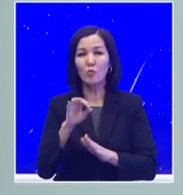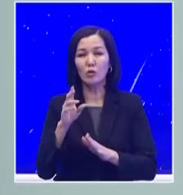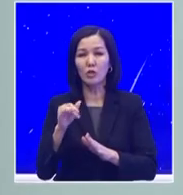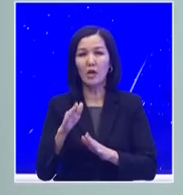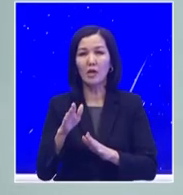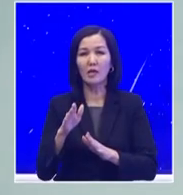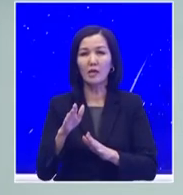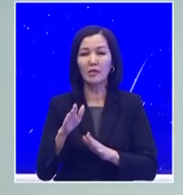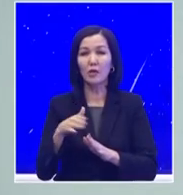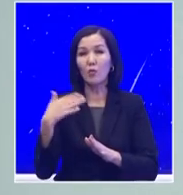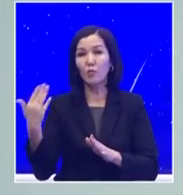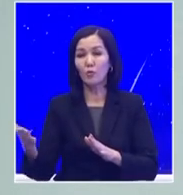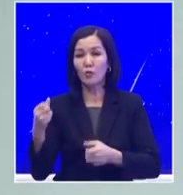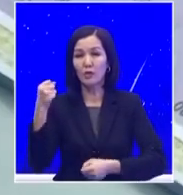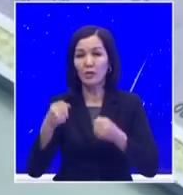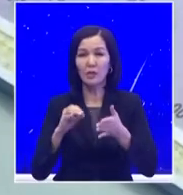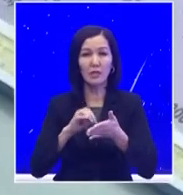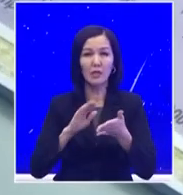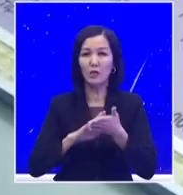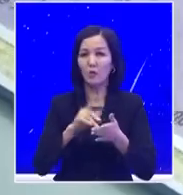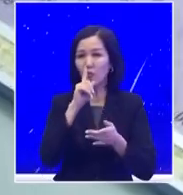тіркеуге алынбайтыны белгілі.